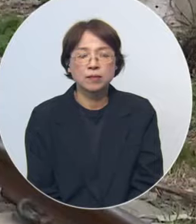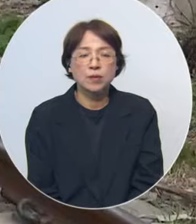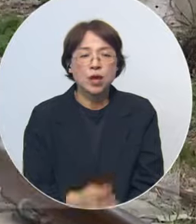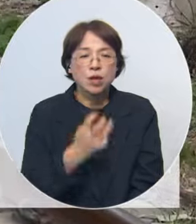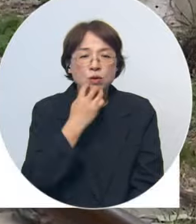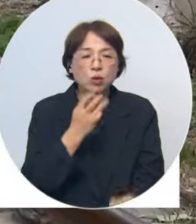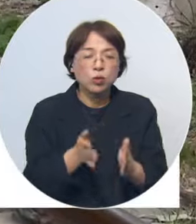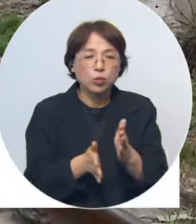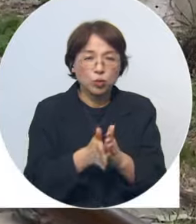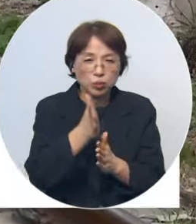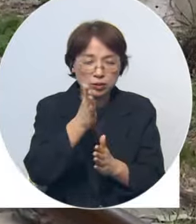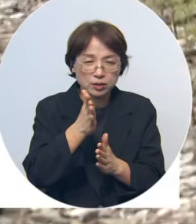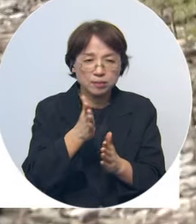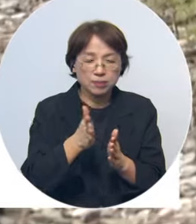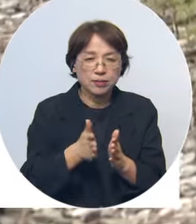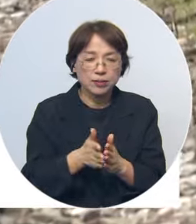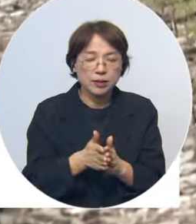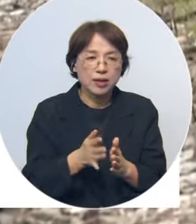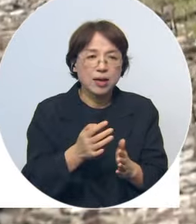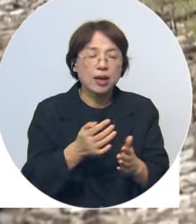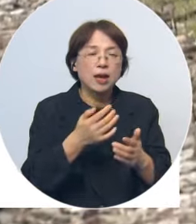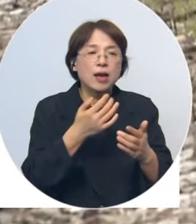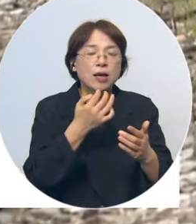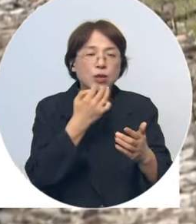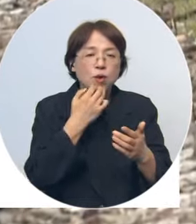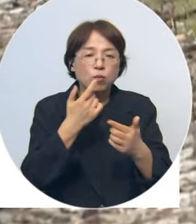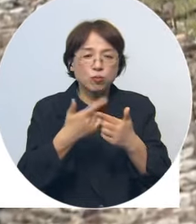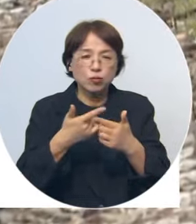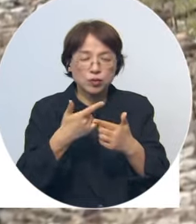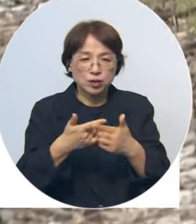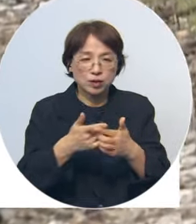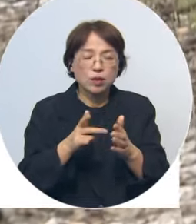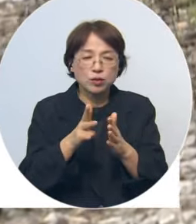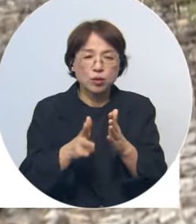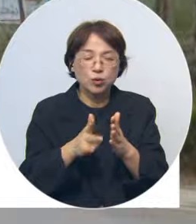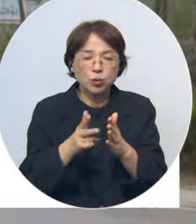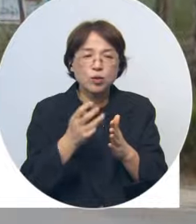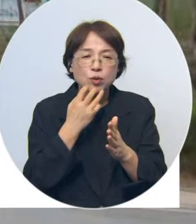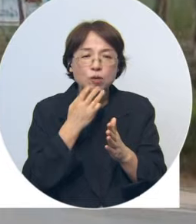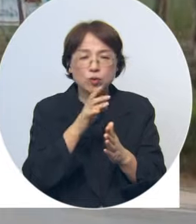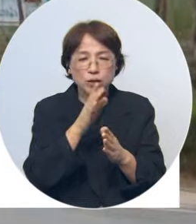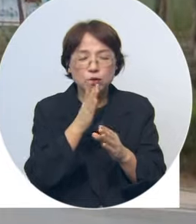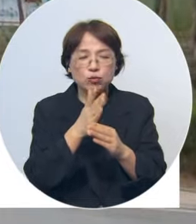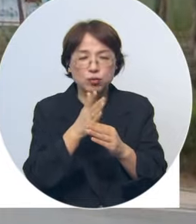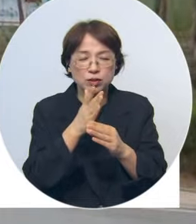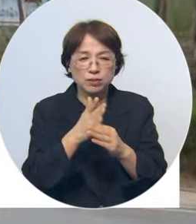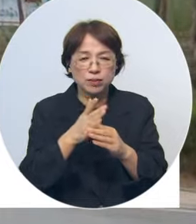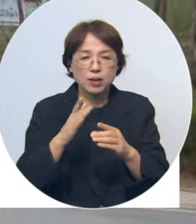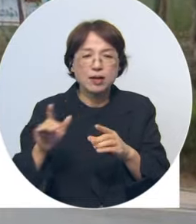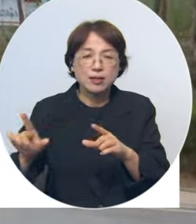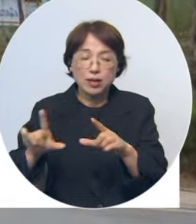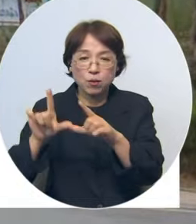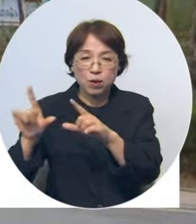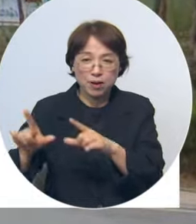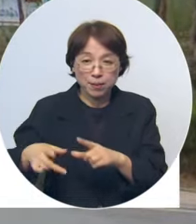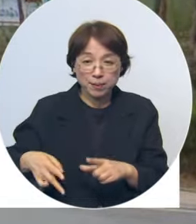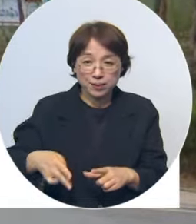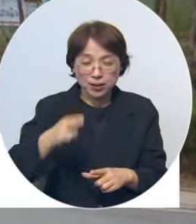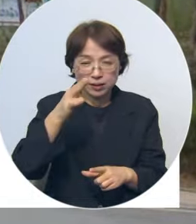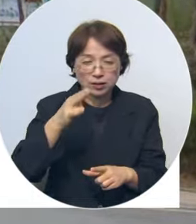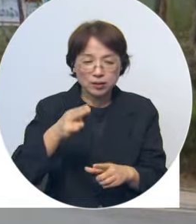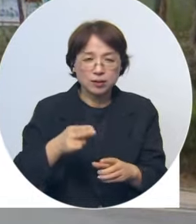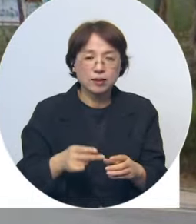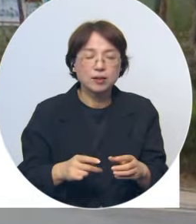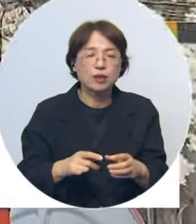서울 도심을 가로지르는 경부선 지상철로. 서울의 중심지와 생활권을 단절시키고 이로 인해 주변